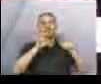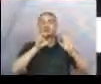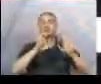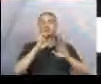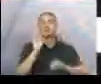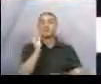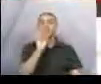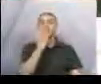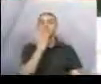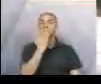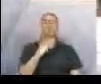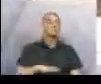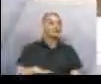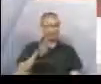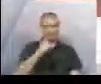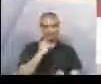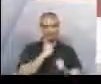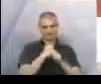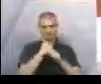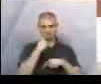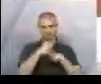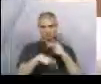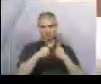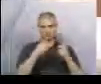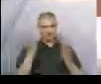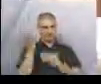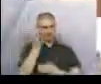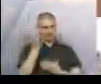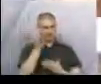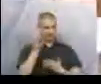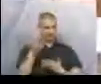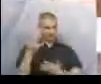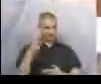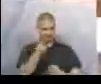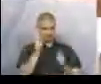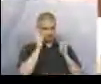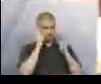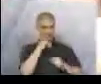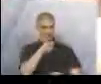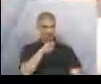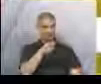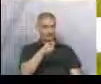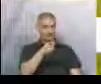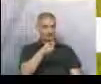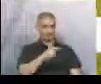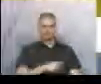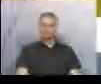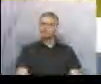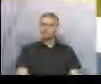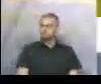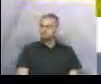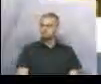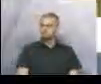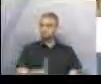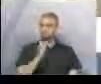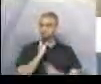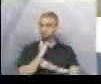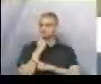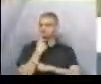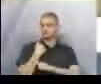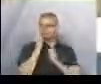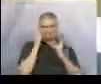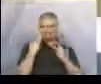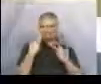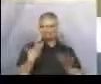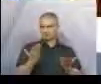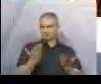98% מהישראלים יציינו השנה את ליל הסדר. זה נתון מפתיע מבחינתך? זה נתון מאוד גבוה ולא מפתיע. אני